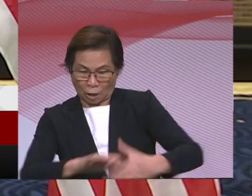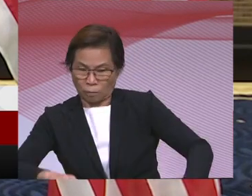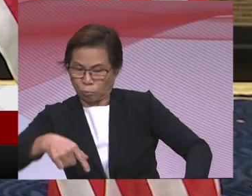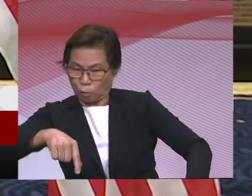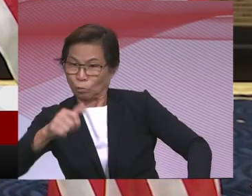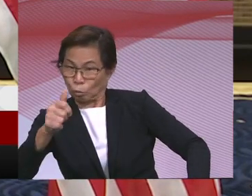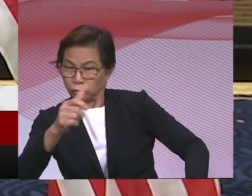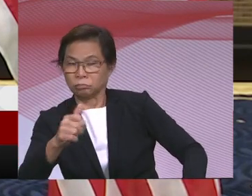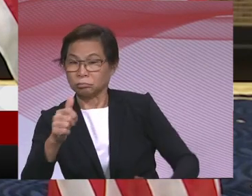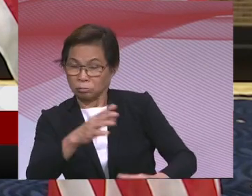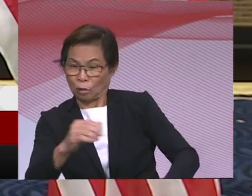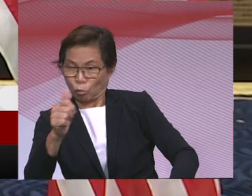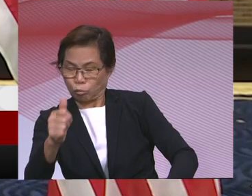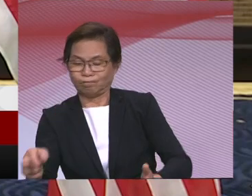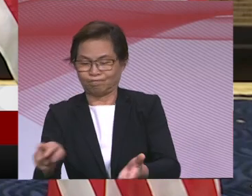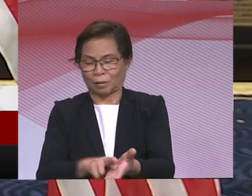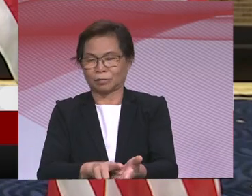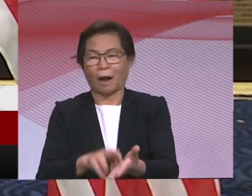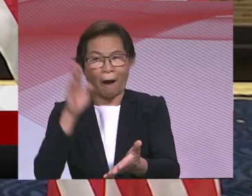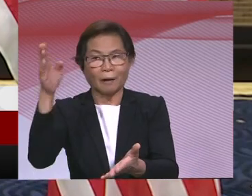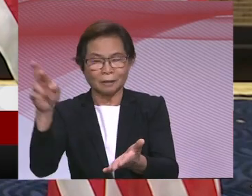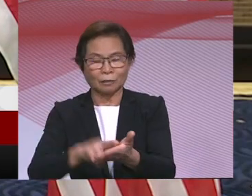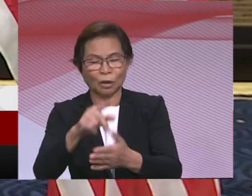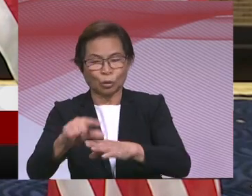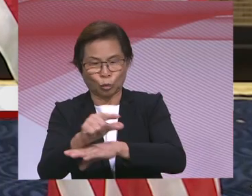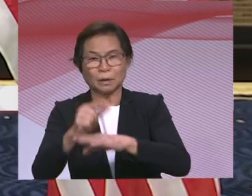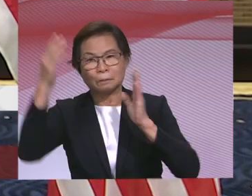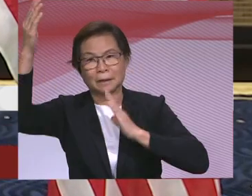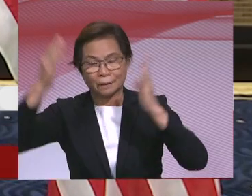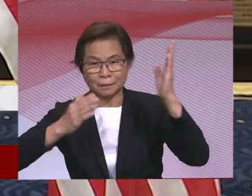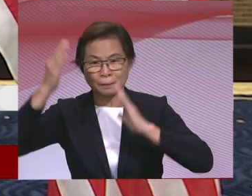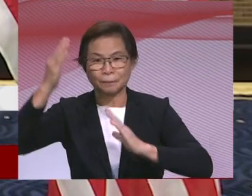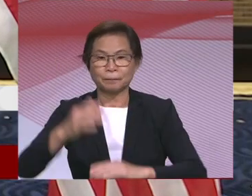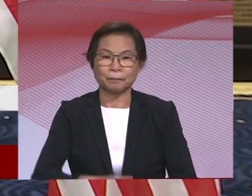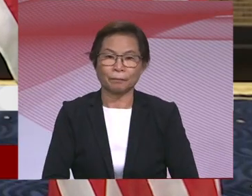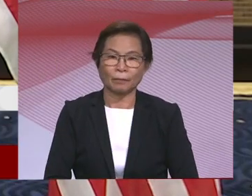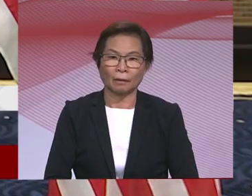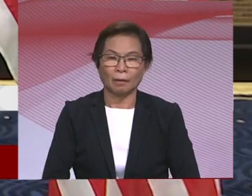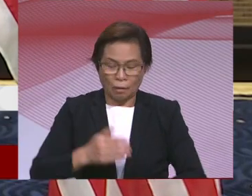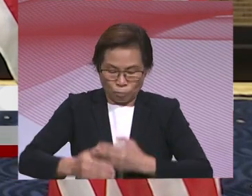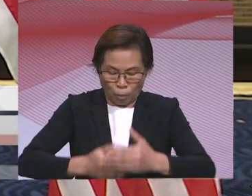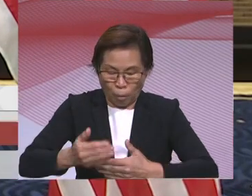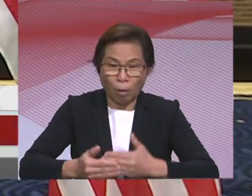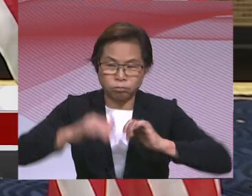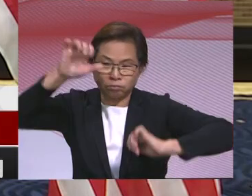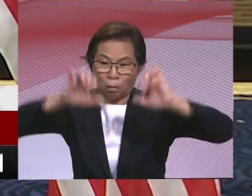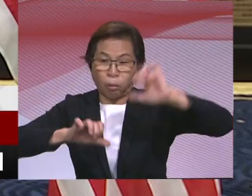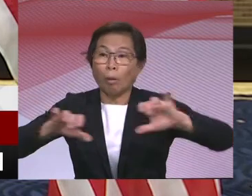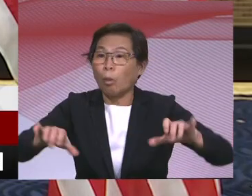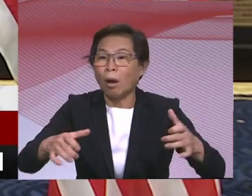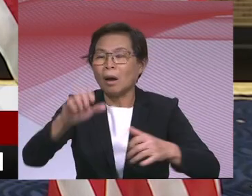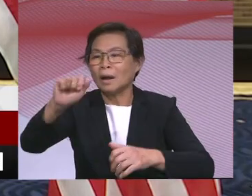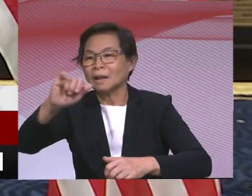dan berkesan yang akan didaftarkan dan digunakan di Indonesia Hai poses penilaian ini dibuat oleh